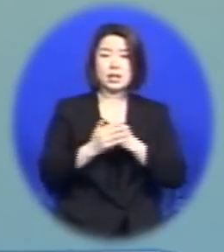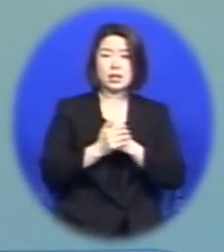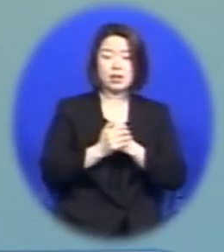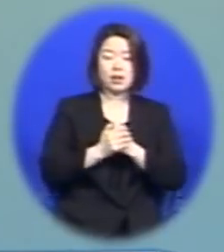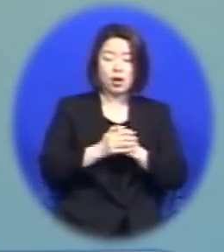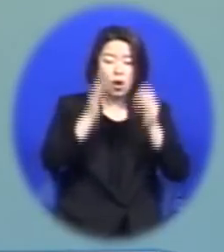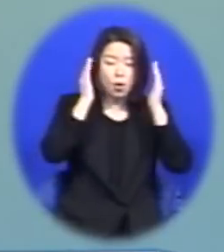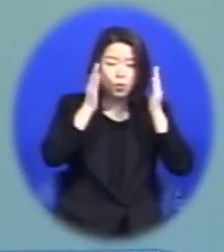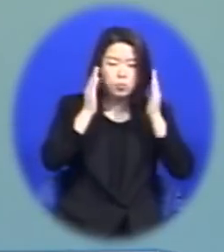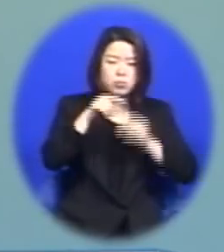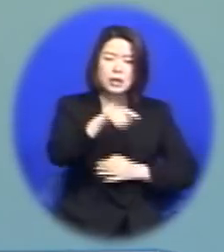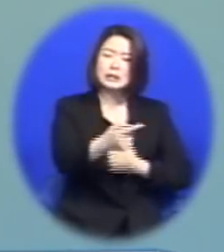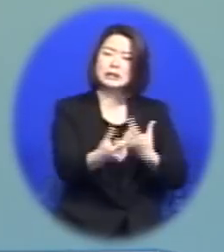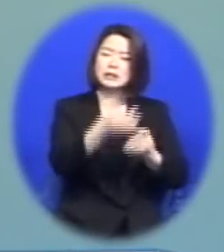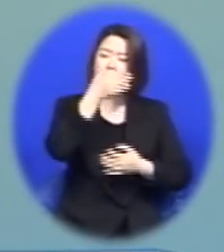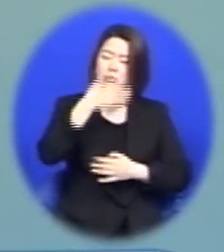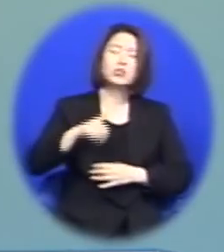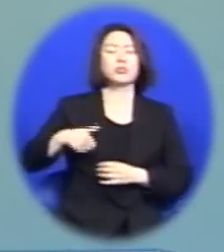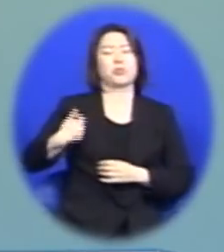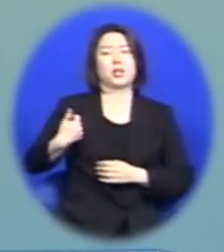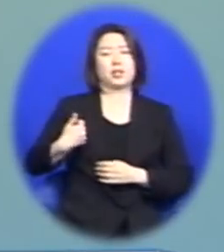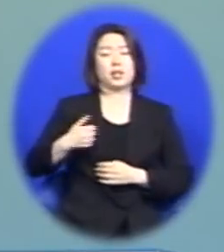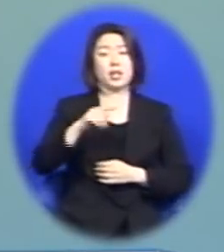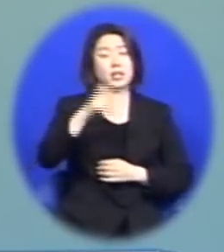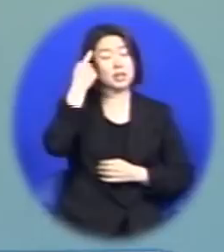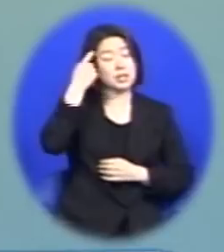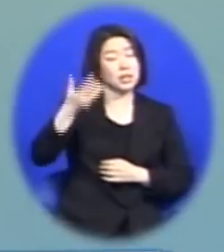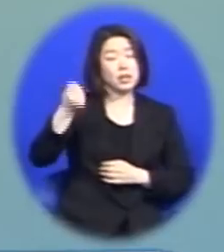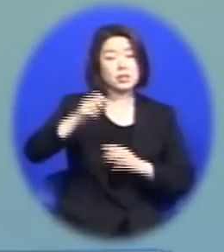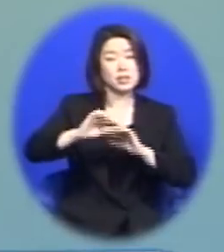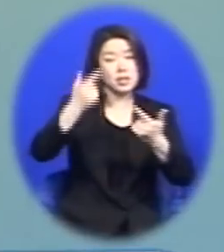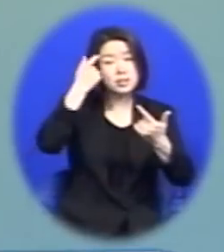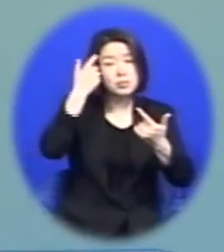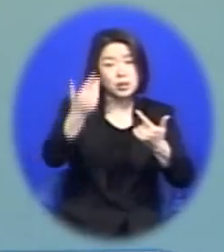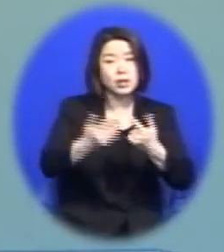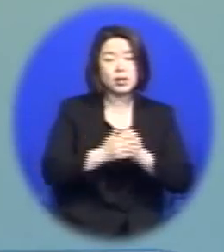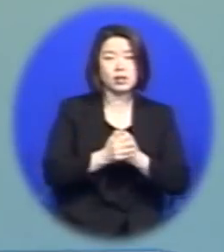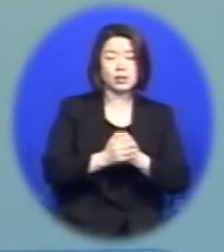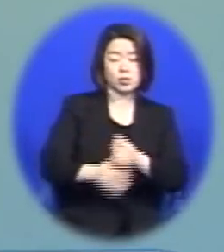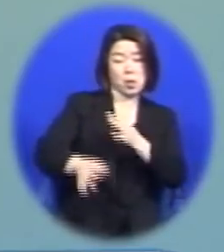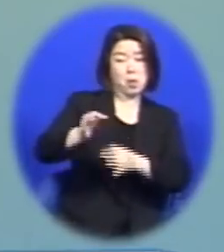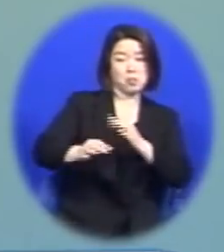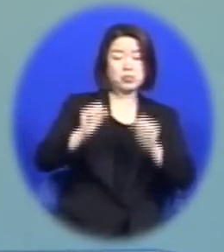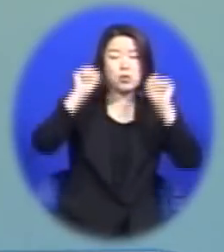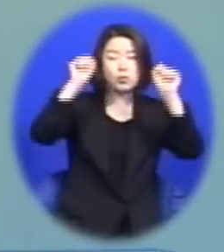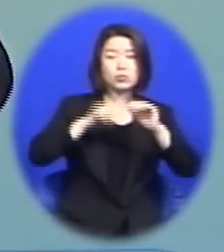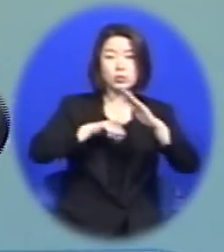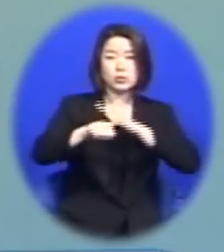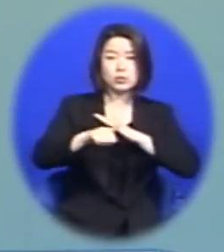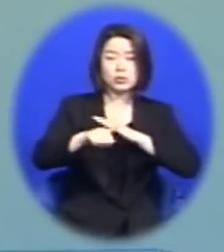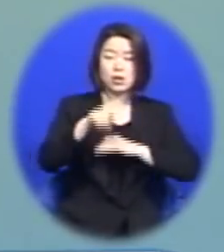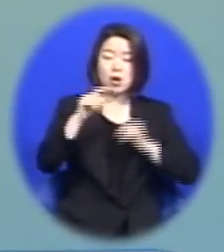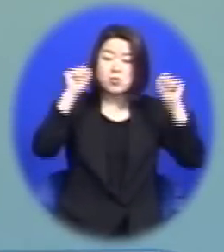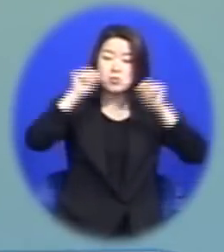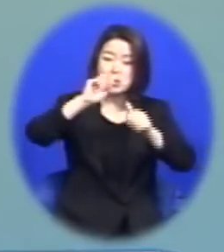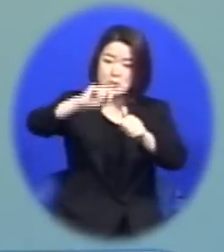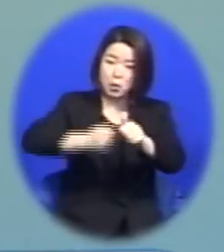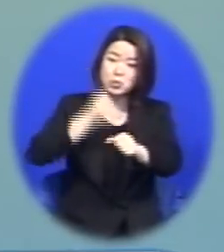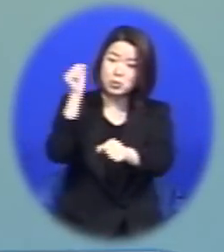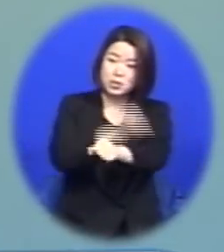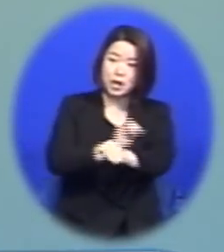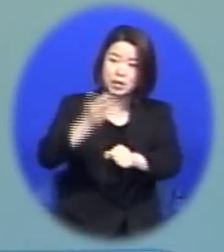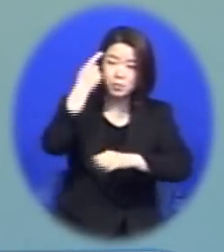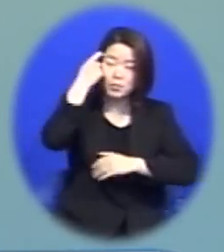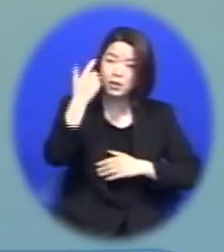게 이렇게 힘든 줄 몰랐다 그렇게 생각 안 합니까 프로 운동선수는 뭐 운동이 저절로 됩니까